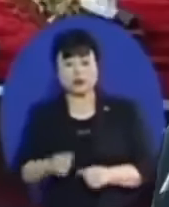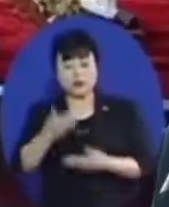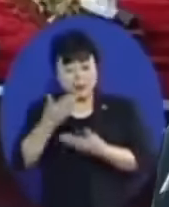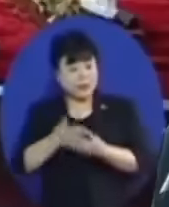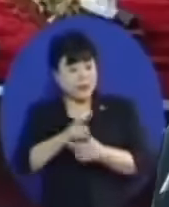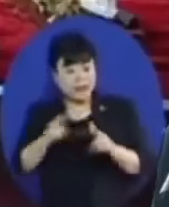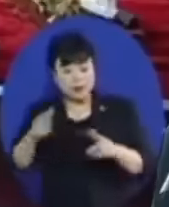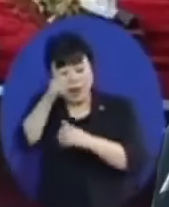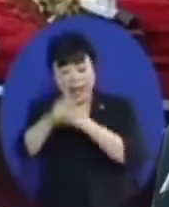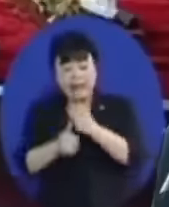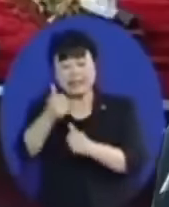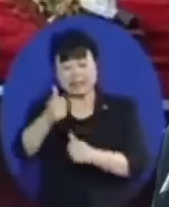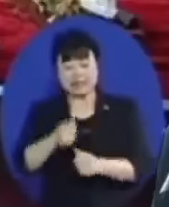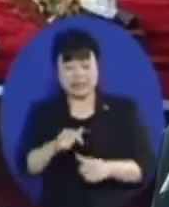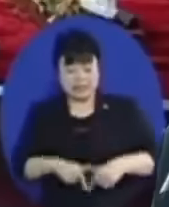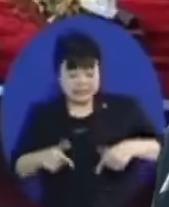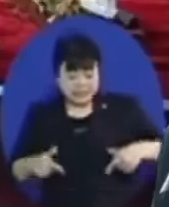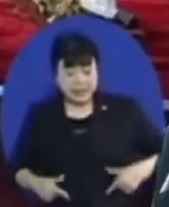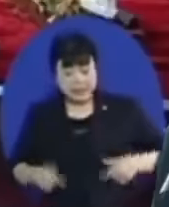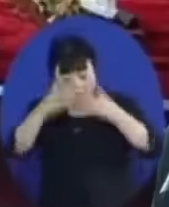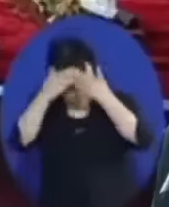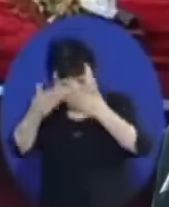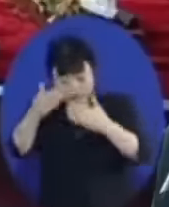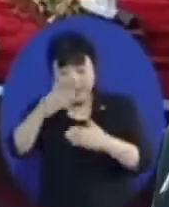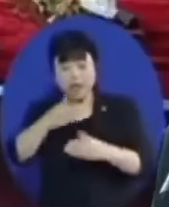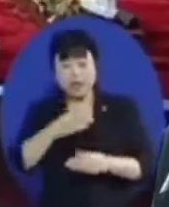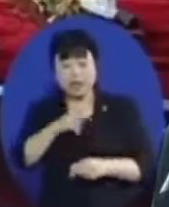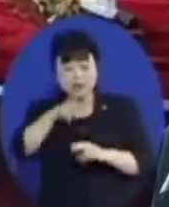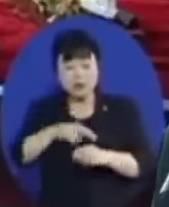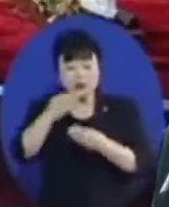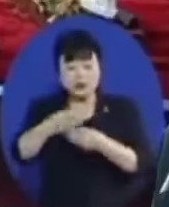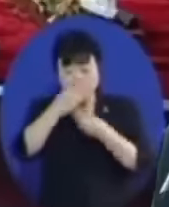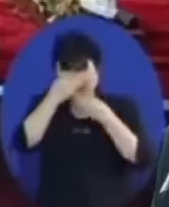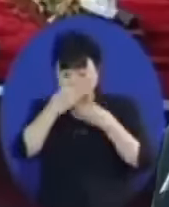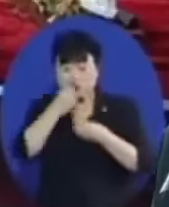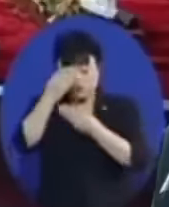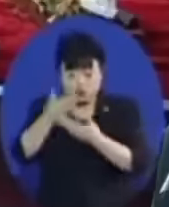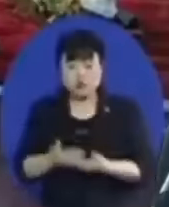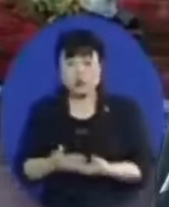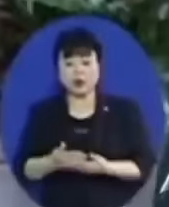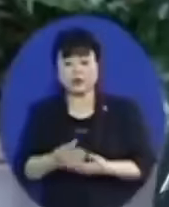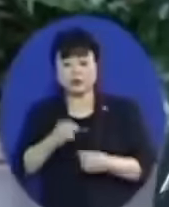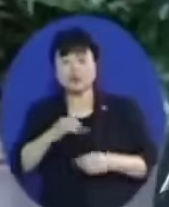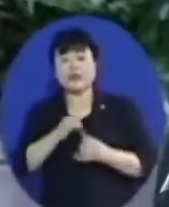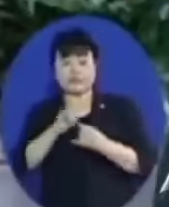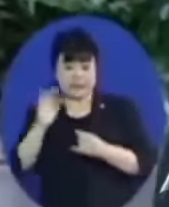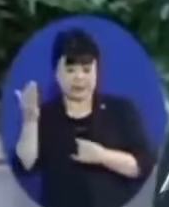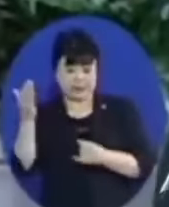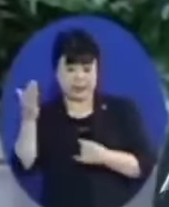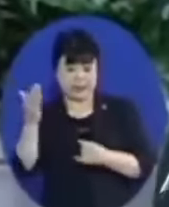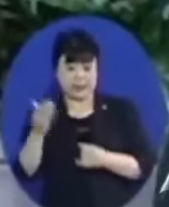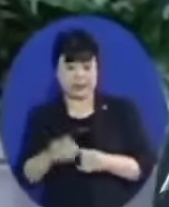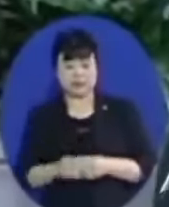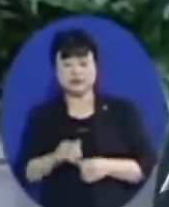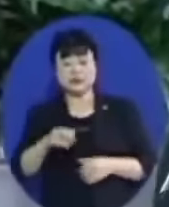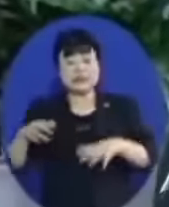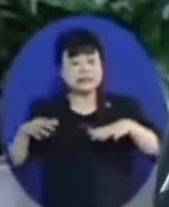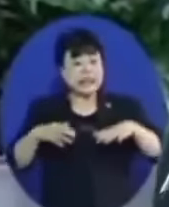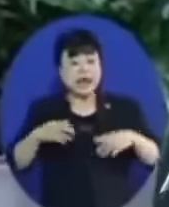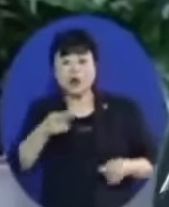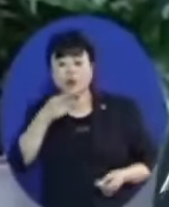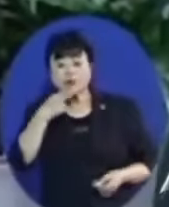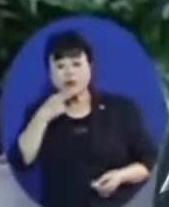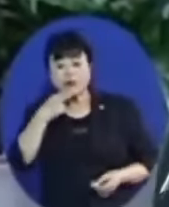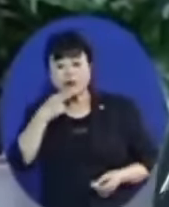아니라 하나님이 자비하셔서 그저 주신 축복을 받은 놀라운 특별한 사람들인 것입니다. 그러면 우리는 결코 자랑할 것이